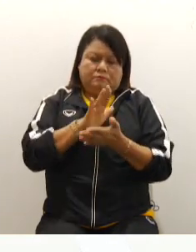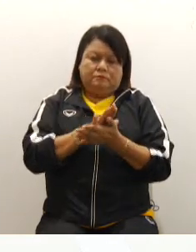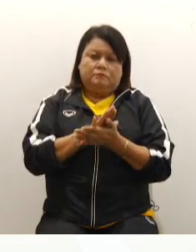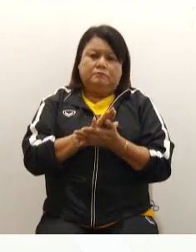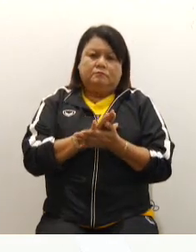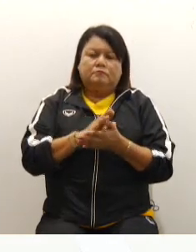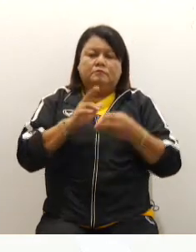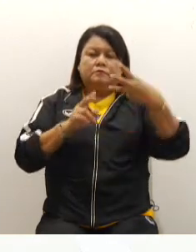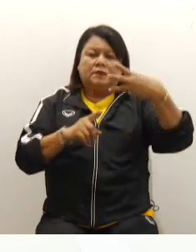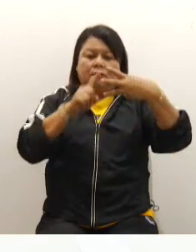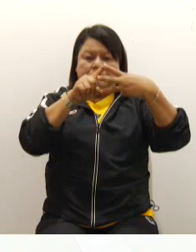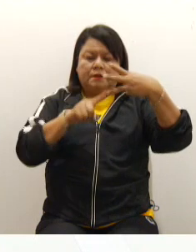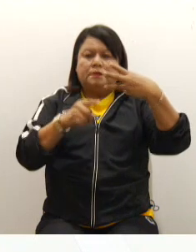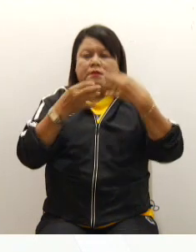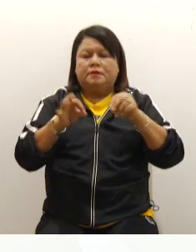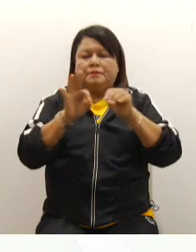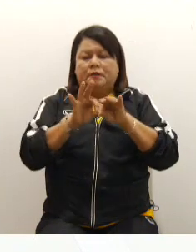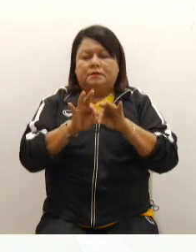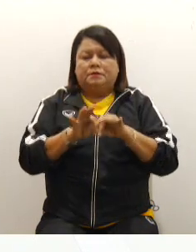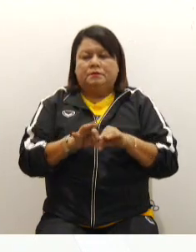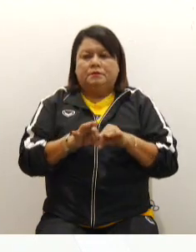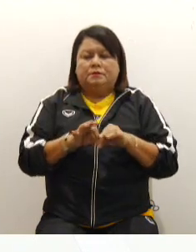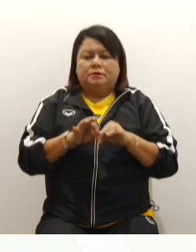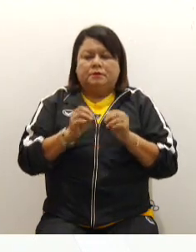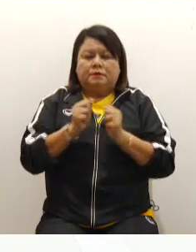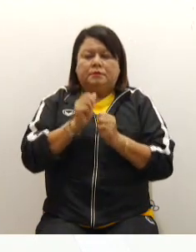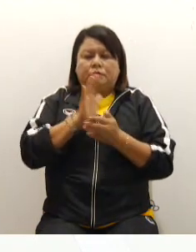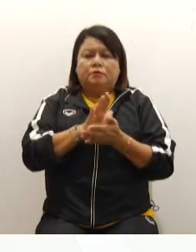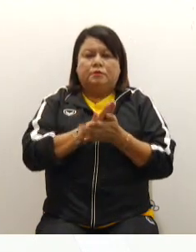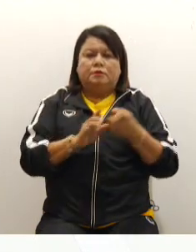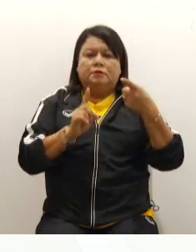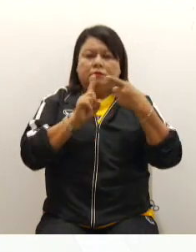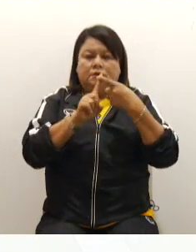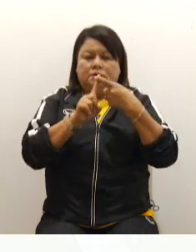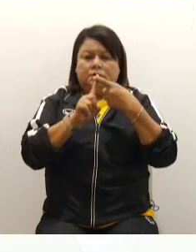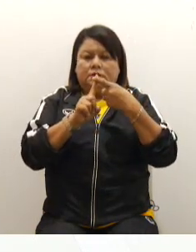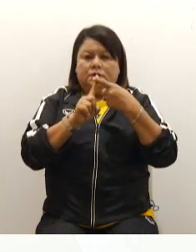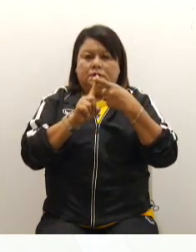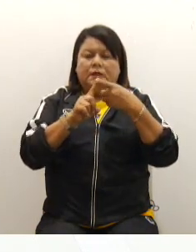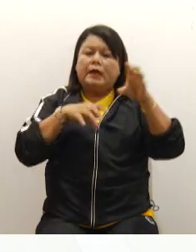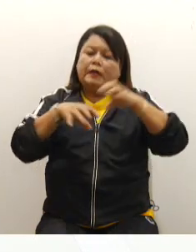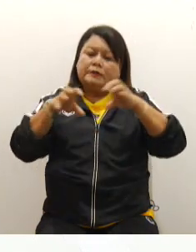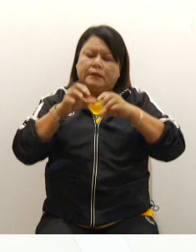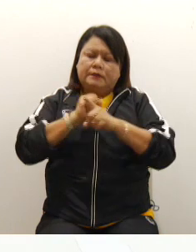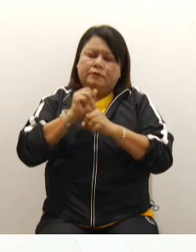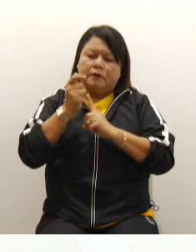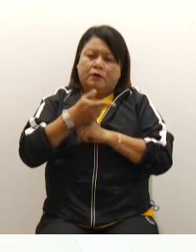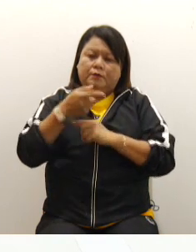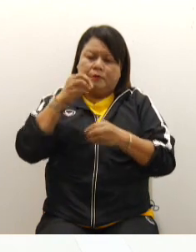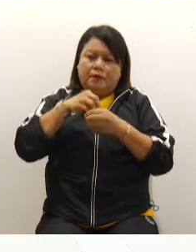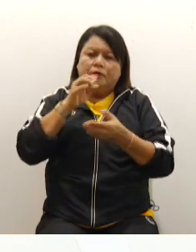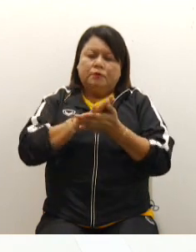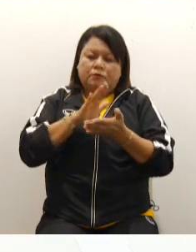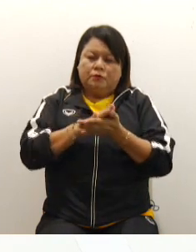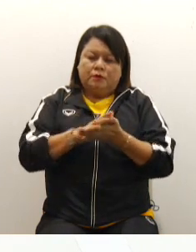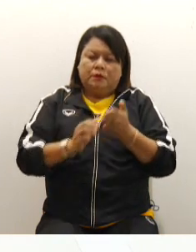3เรื่องที่มีความสำคัญจำเป็นอย่างยิ่งสำหรับโรงเรียนนะครับก็คืออันที่1ก็คือเรื่องของการจัดสภาพสิ่งแวดล้อมในโรงเรียนเนี่ยให้มี